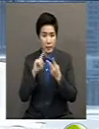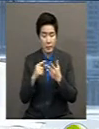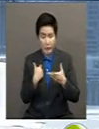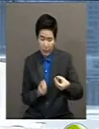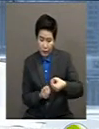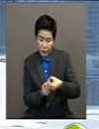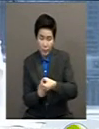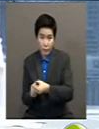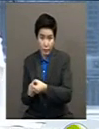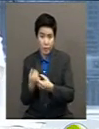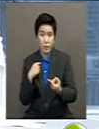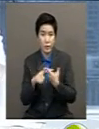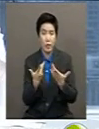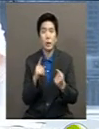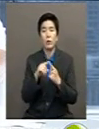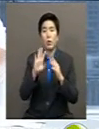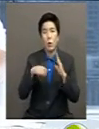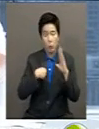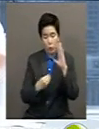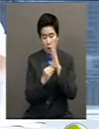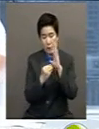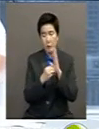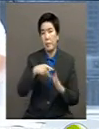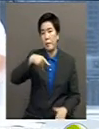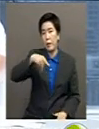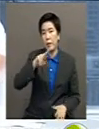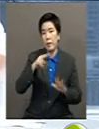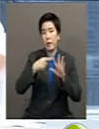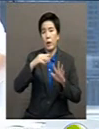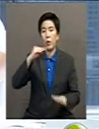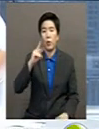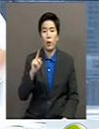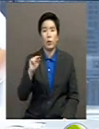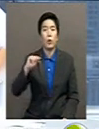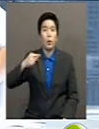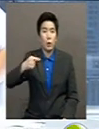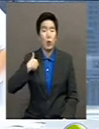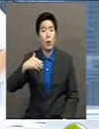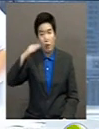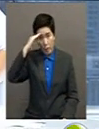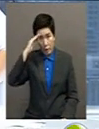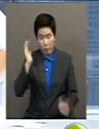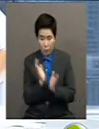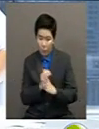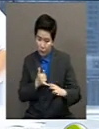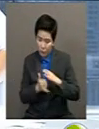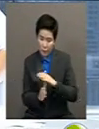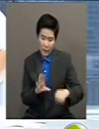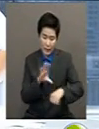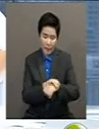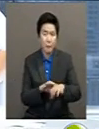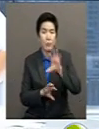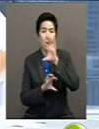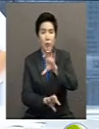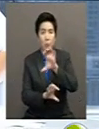การพนันครับในพื้นที่ของสน.พระโขนงคุณผู้ชมคุณนัทเป็นคลิปเลยที่ตำรวจเข้าไปทลายโต๊ะบอลใหญ่ที่พระโขน